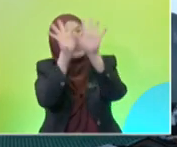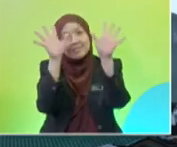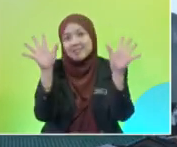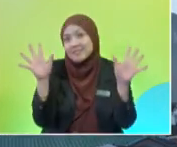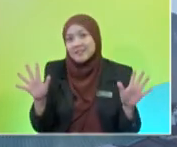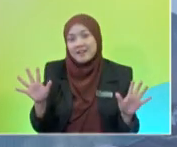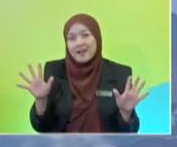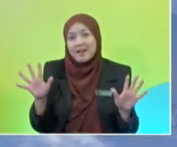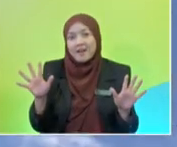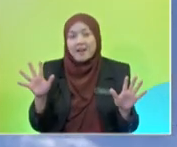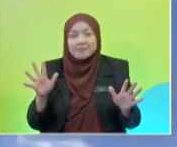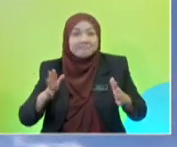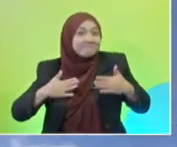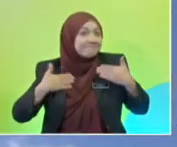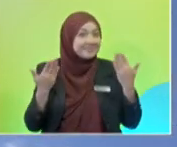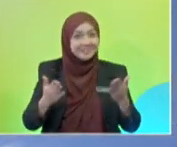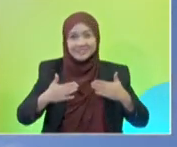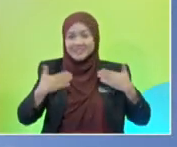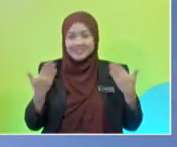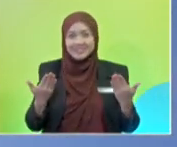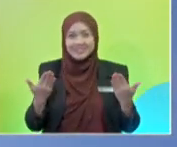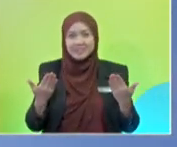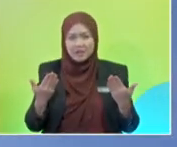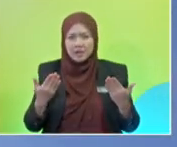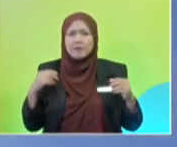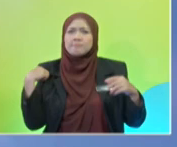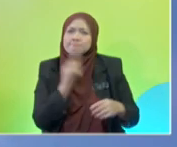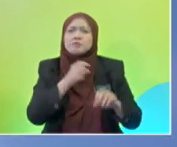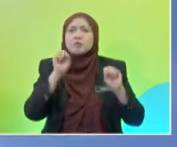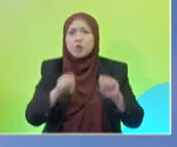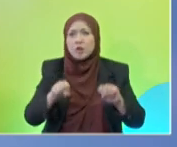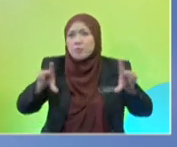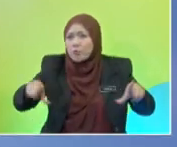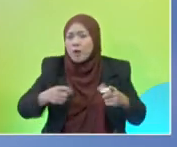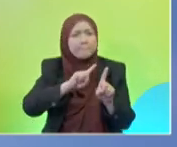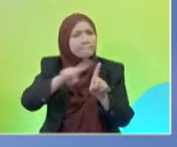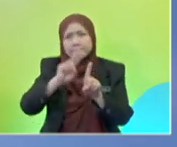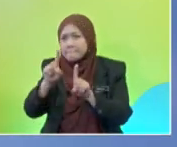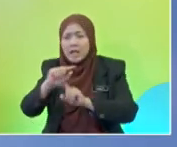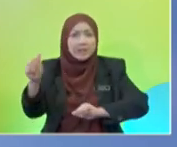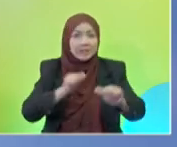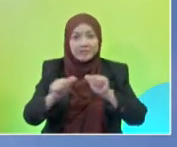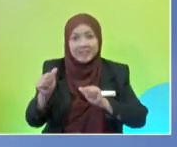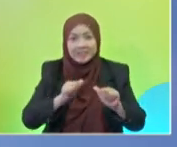memang ceria Ketika cahaya matahari ini ada